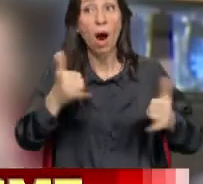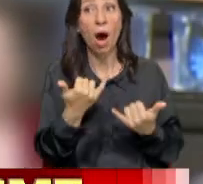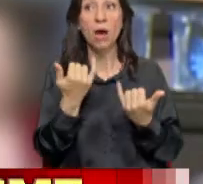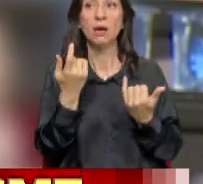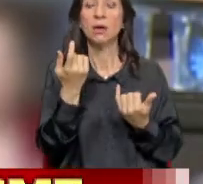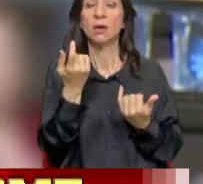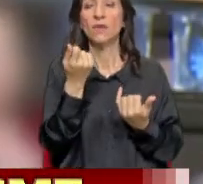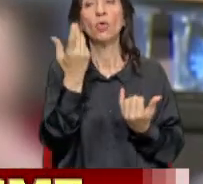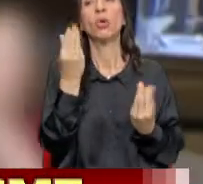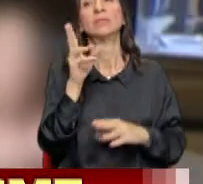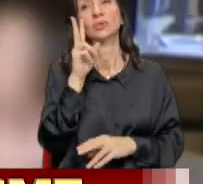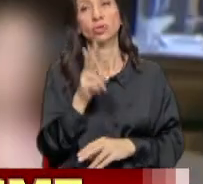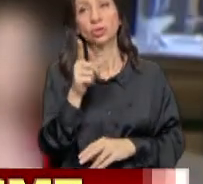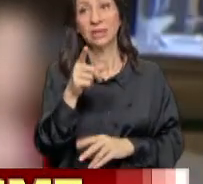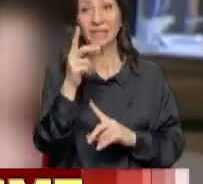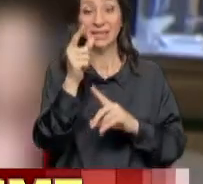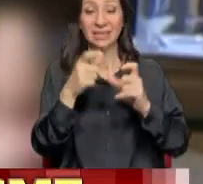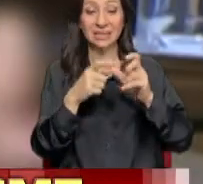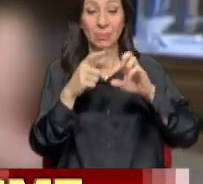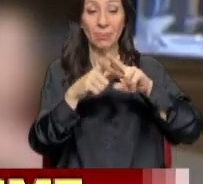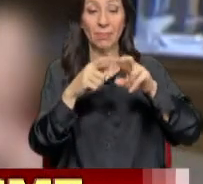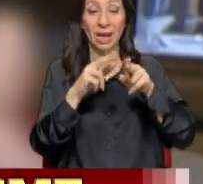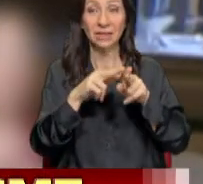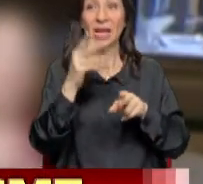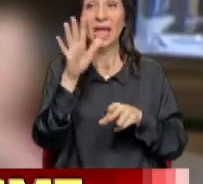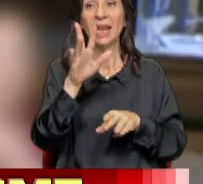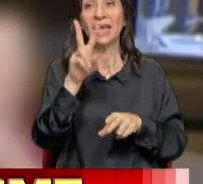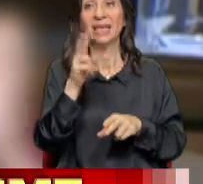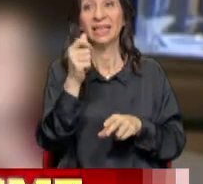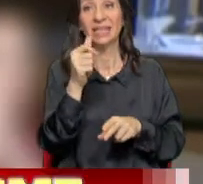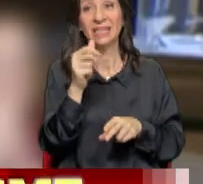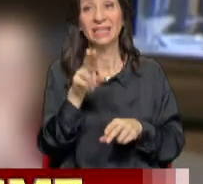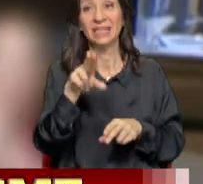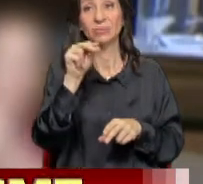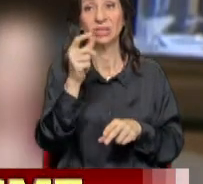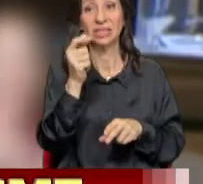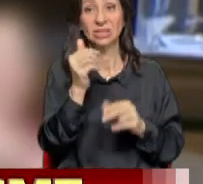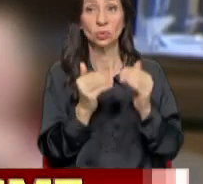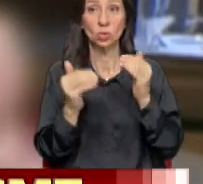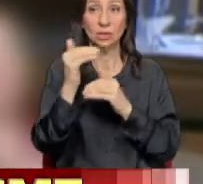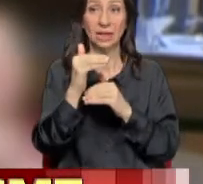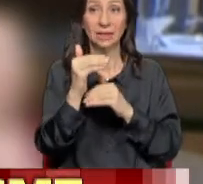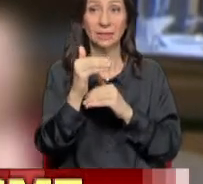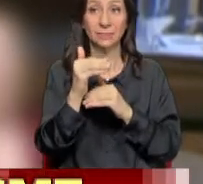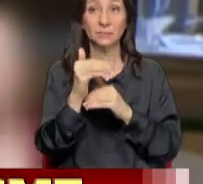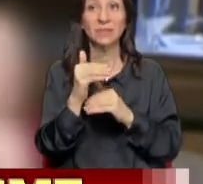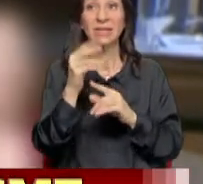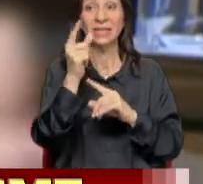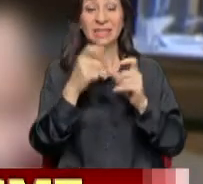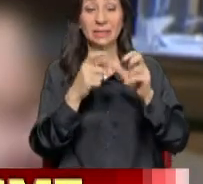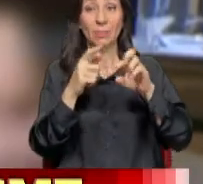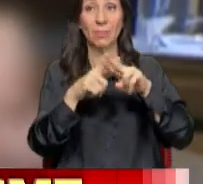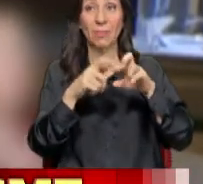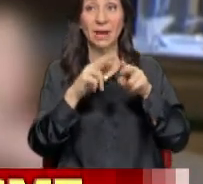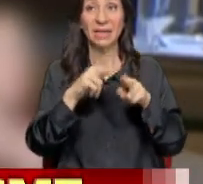rakamlar olmadığını göreceksiniz. İspark ücreti 52 TL'den 70 TL'ye yükseltilmektedir. İspark'ın